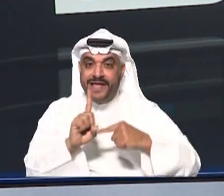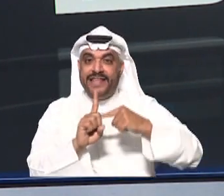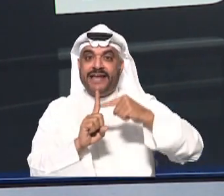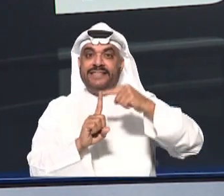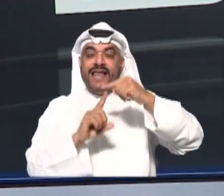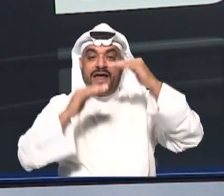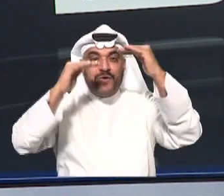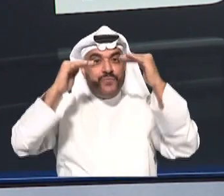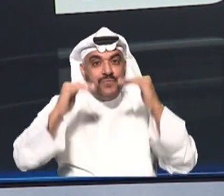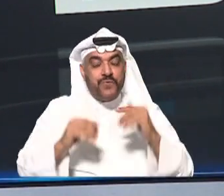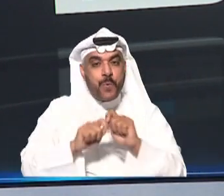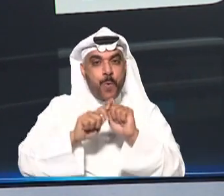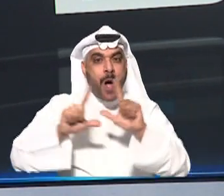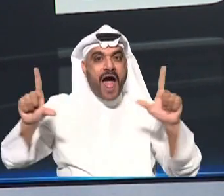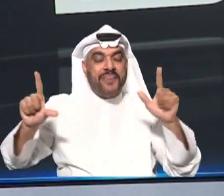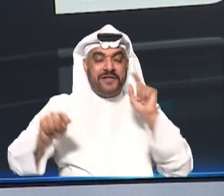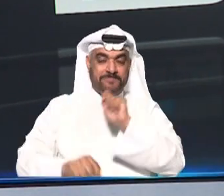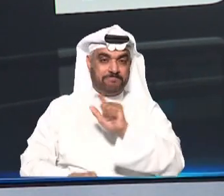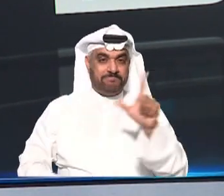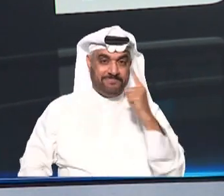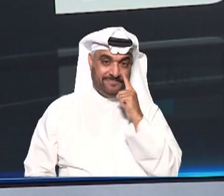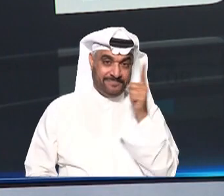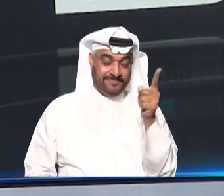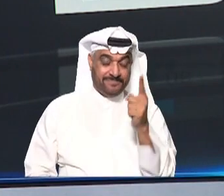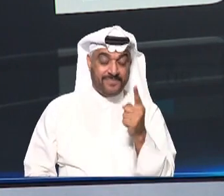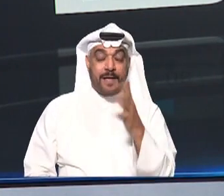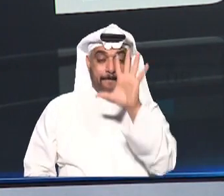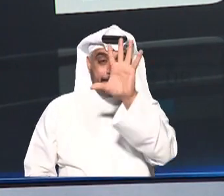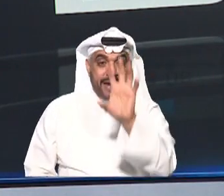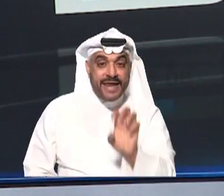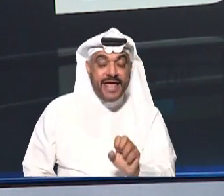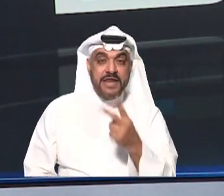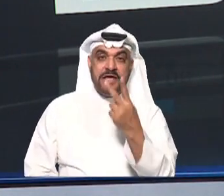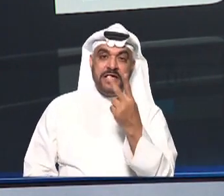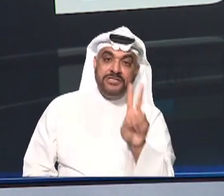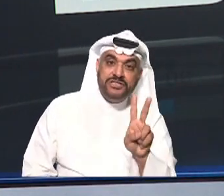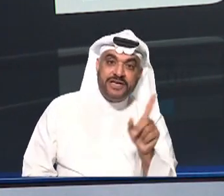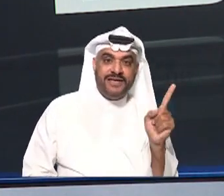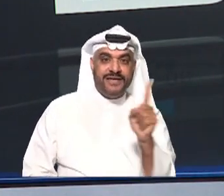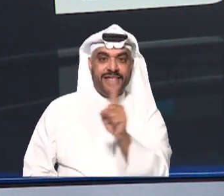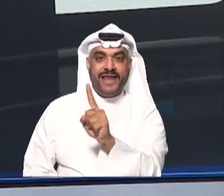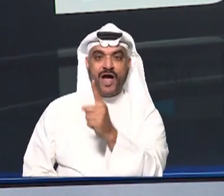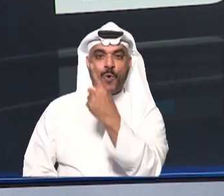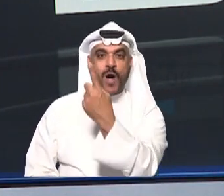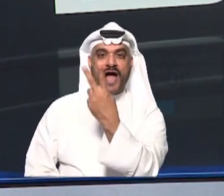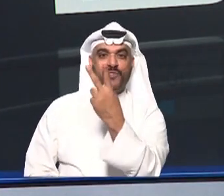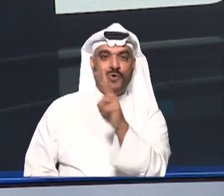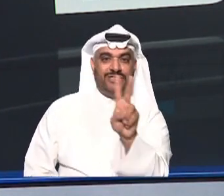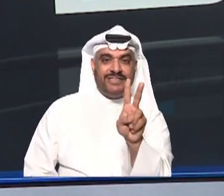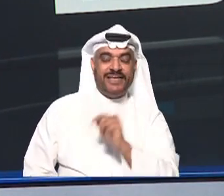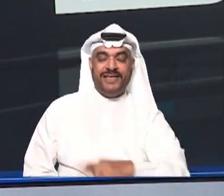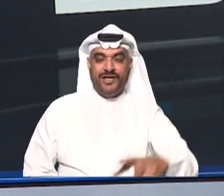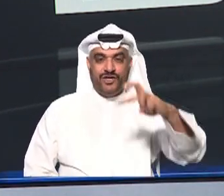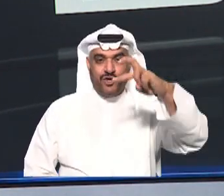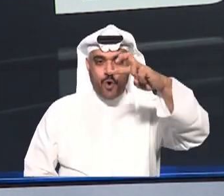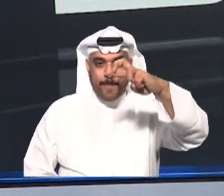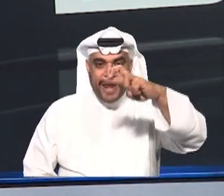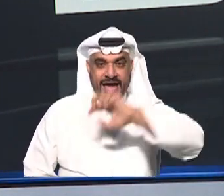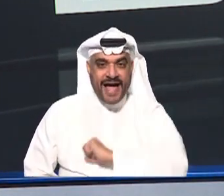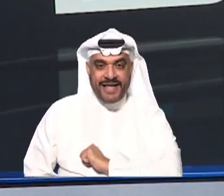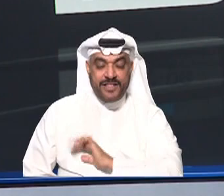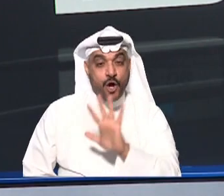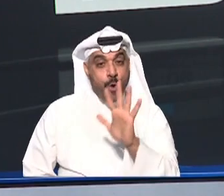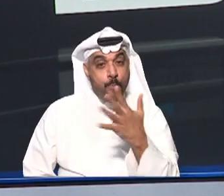إلى 35 درجة مئوية، بالنسبة للصغرى متفاوتة ما بين 20 إلى 21 درجة مئوية. يوم الأحد متوقع